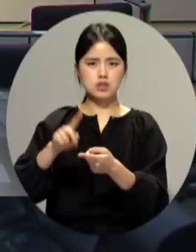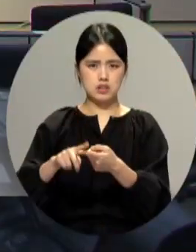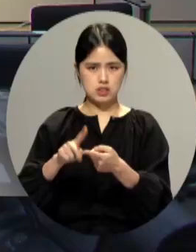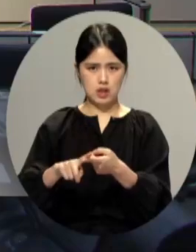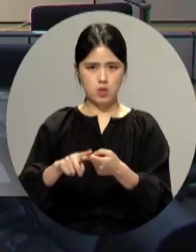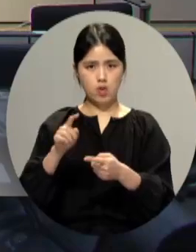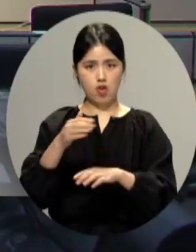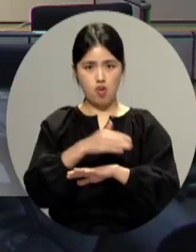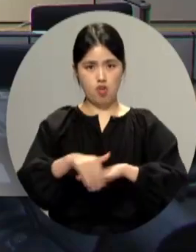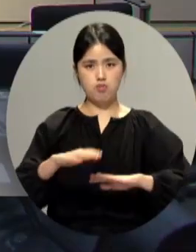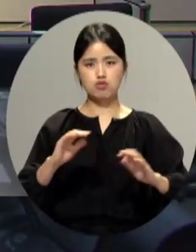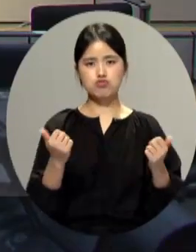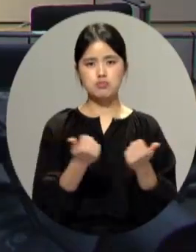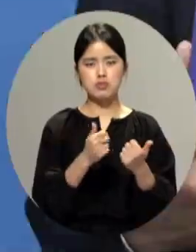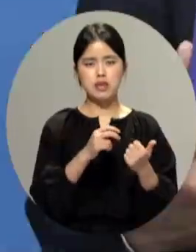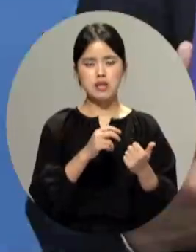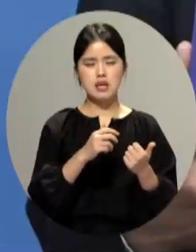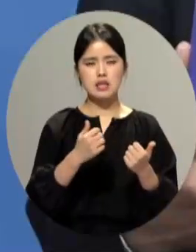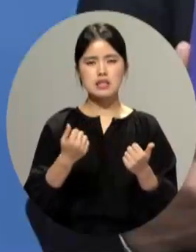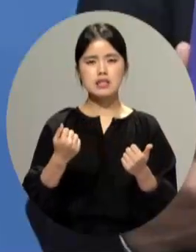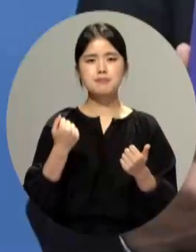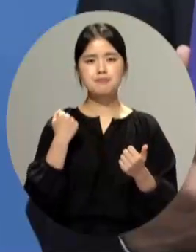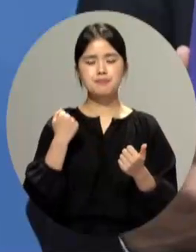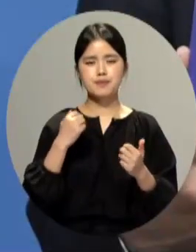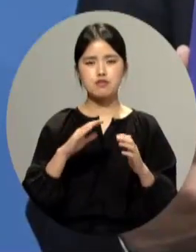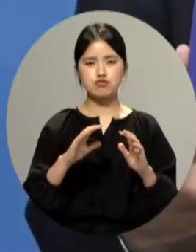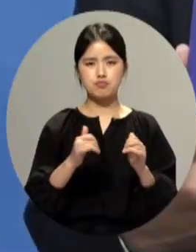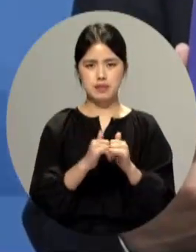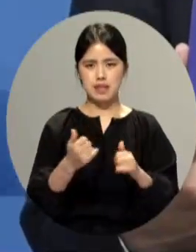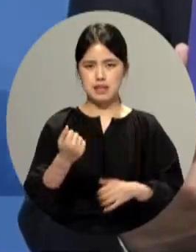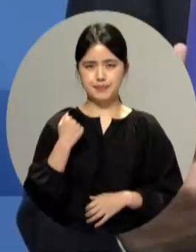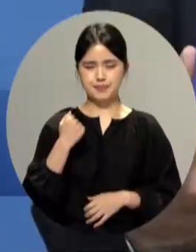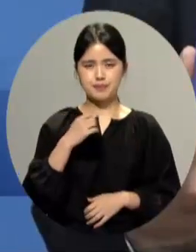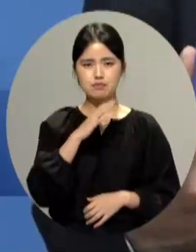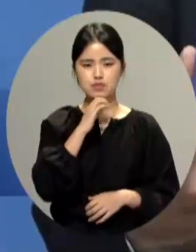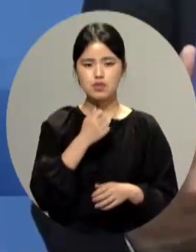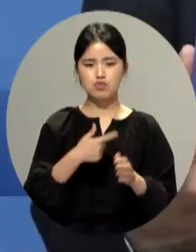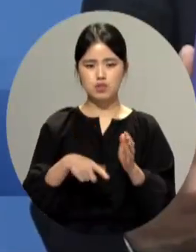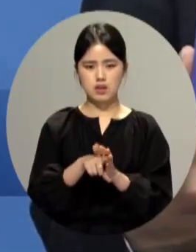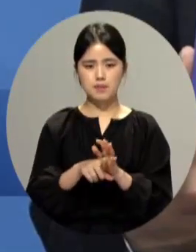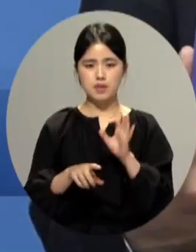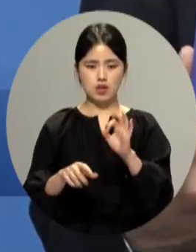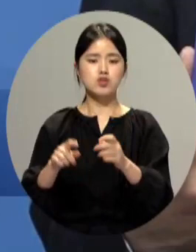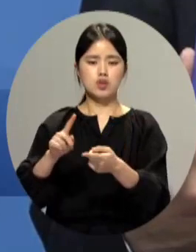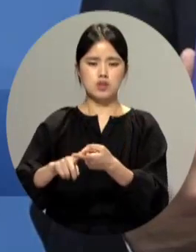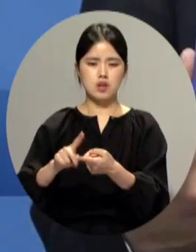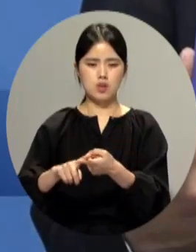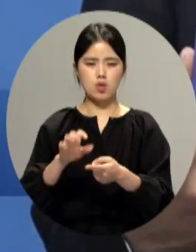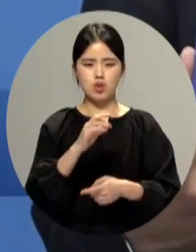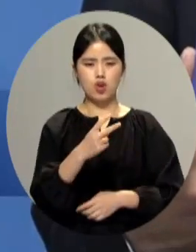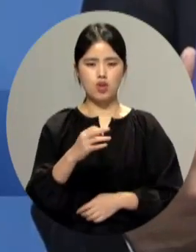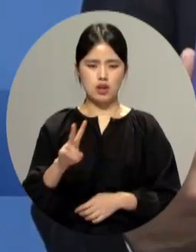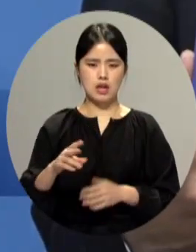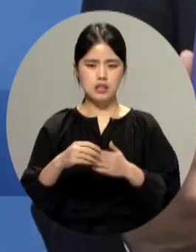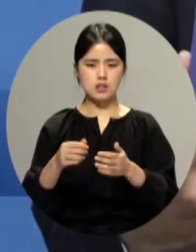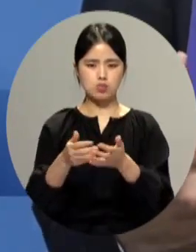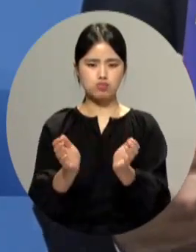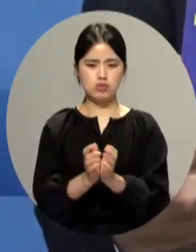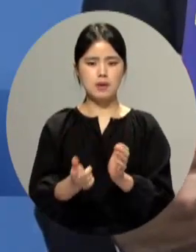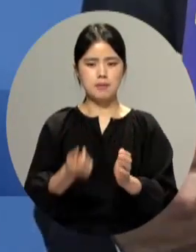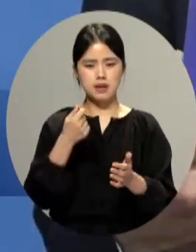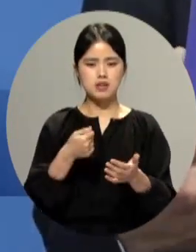국민의힘을 규탄하기 위해서입니다. 전북 10석 유지, 여야 지도부의 신속한